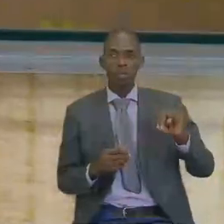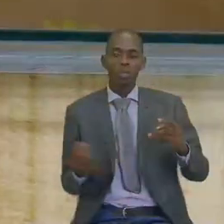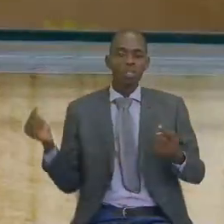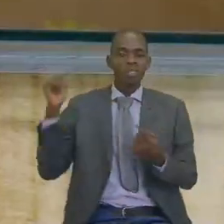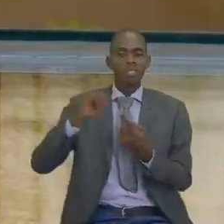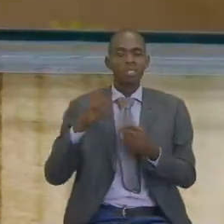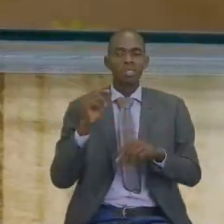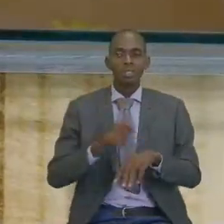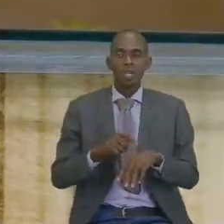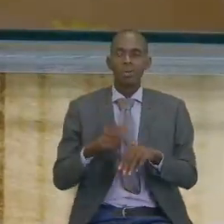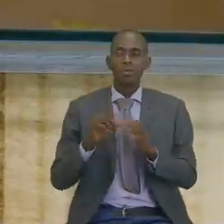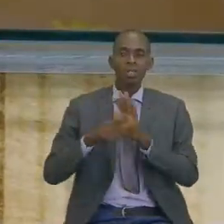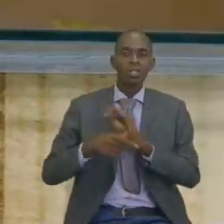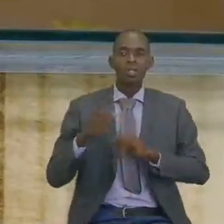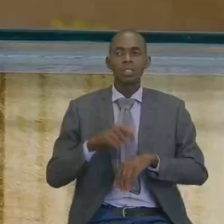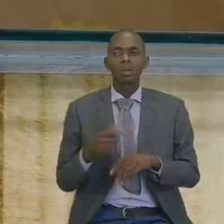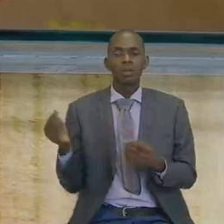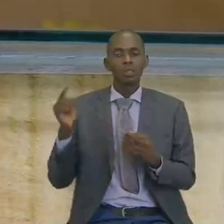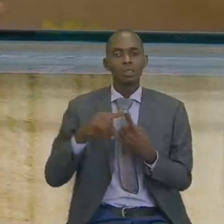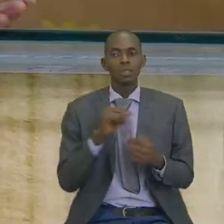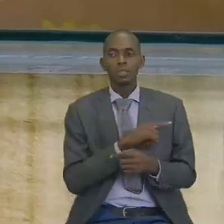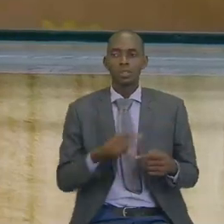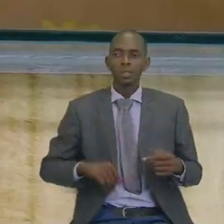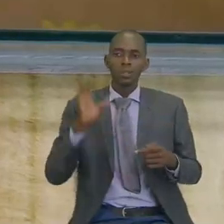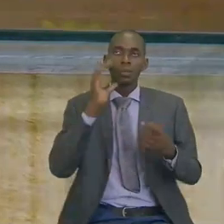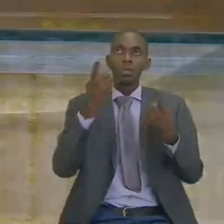la suite des temps, jusqu'à ce que le Seigneur vienne, c'est dit